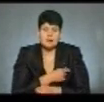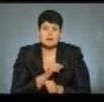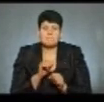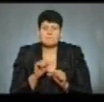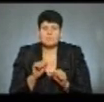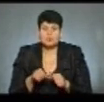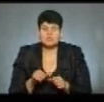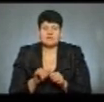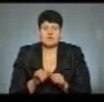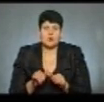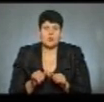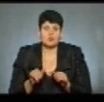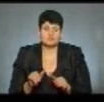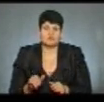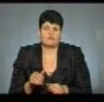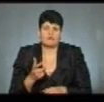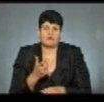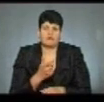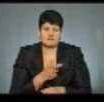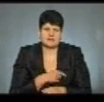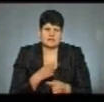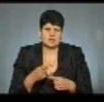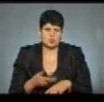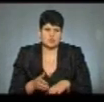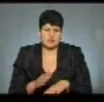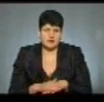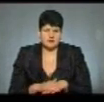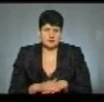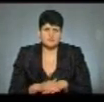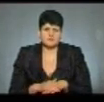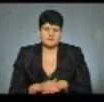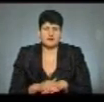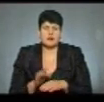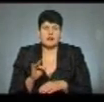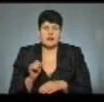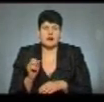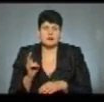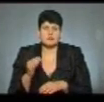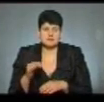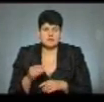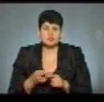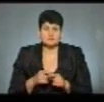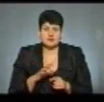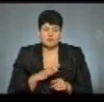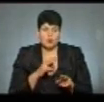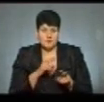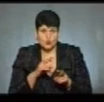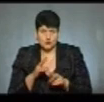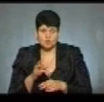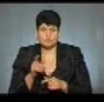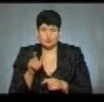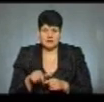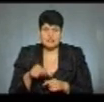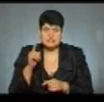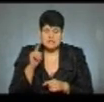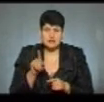можливий розвиток після вакцинальних різних ускладнень або реакцій. І для того, щоб це було підконтрольно, щоб людина знала, що